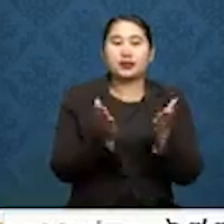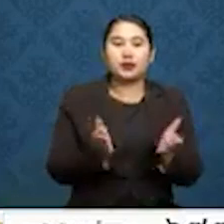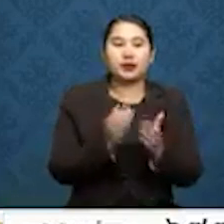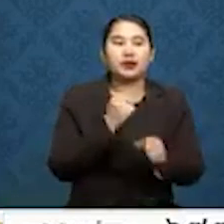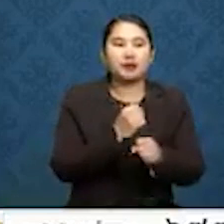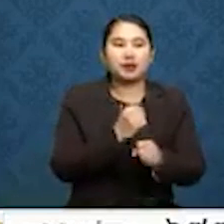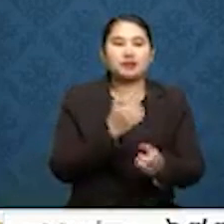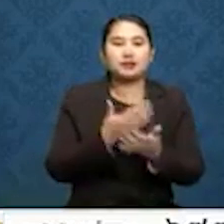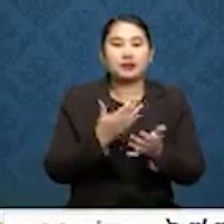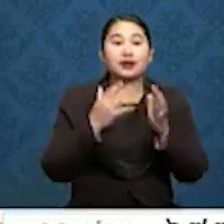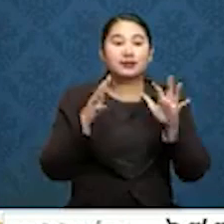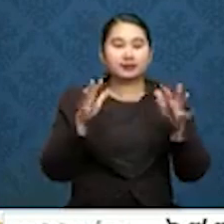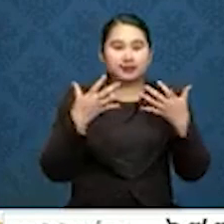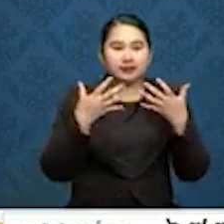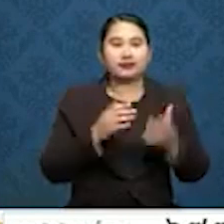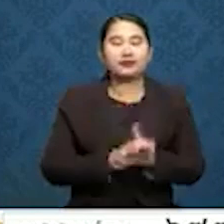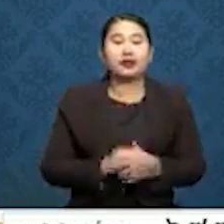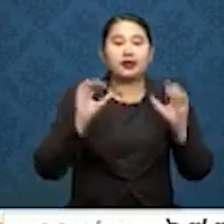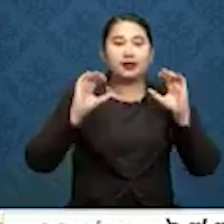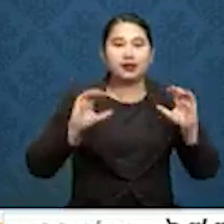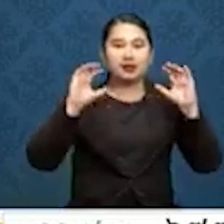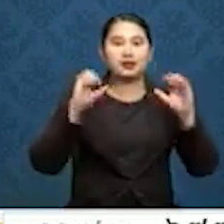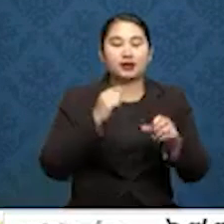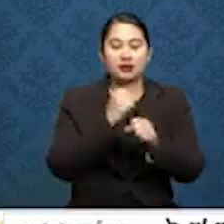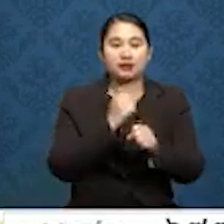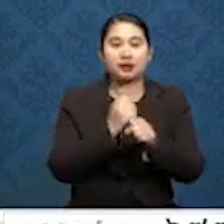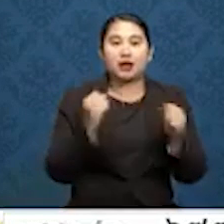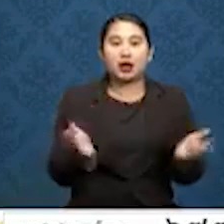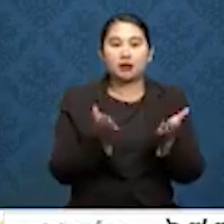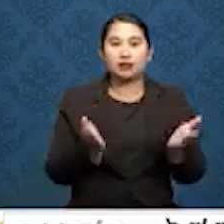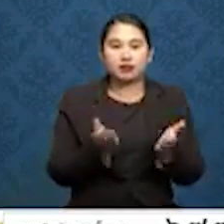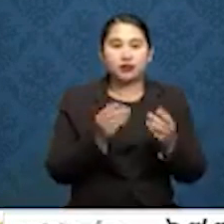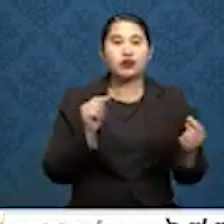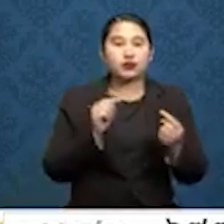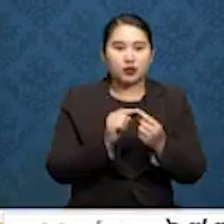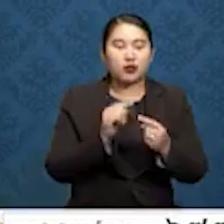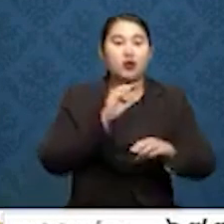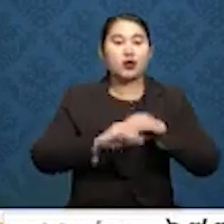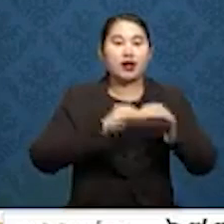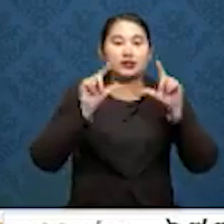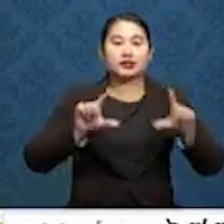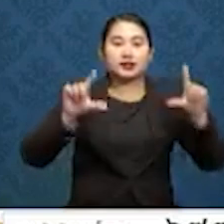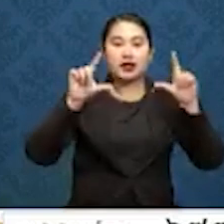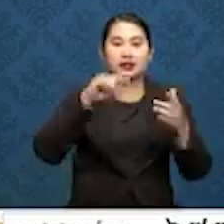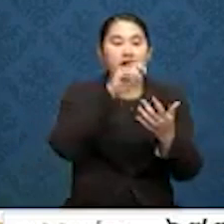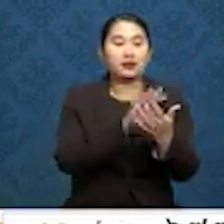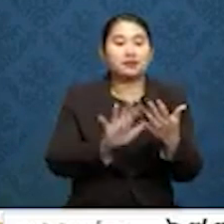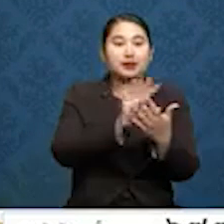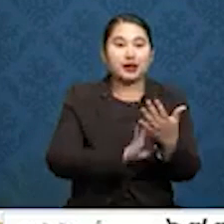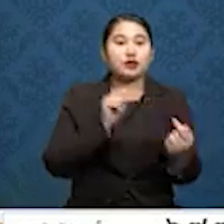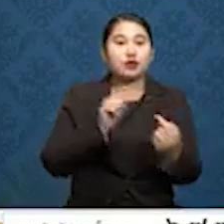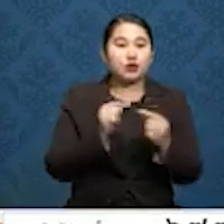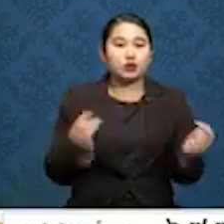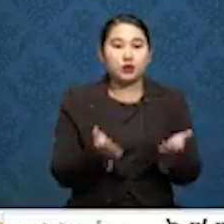รายได้โดยรัฐบาลจะสนับสนุนการสร้าง SoftPowerของประเทศผ่านการส่ง